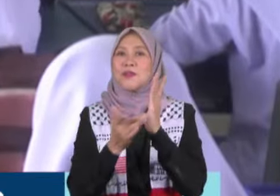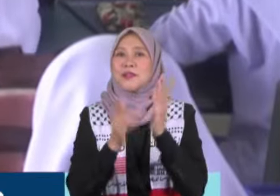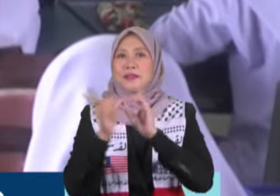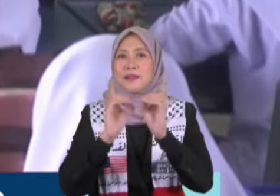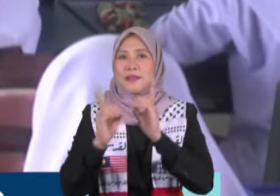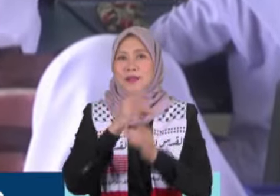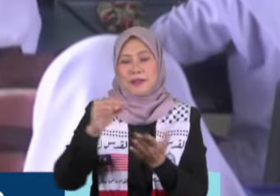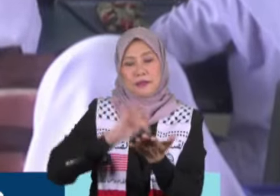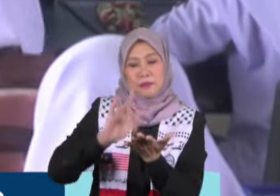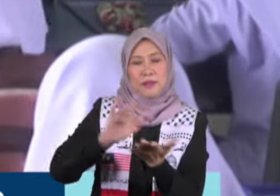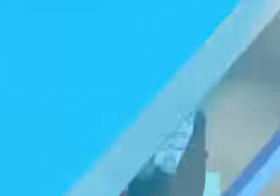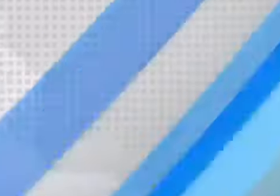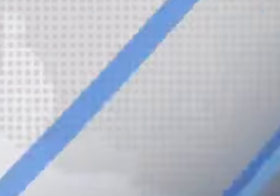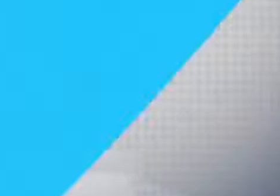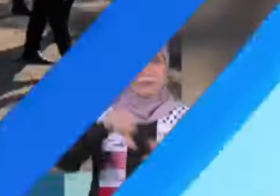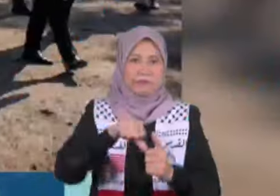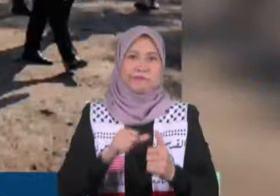media sosial.